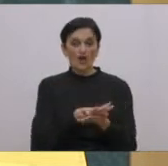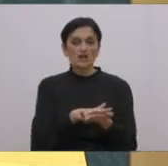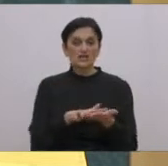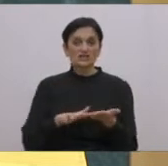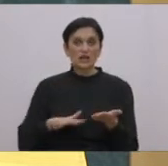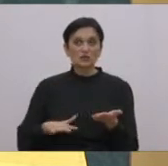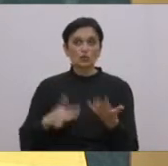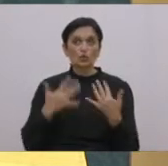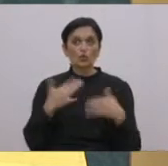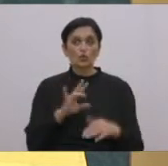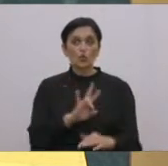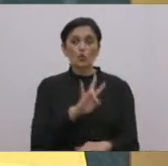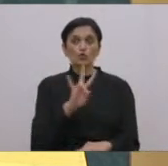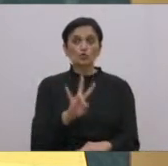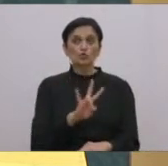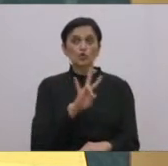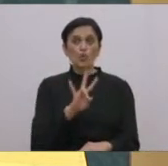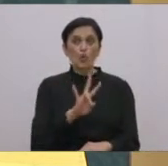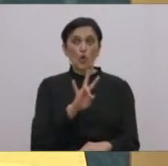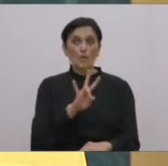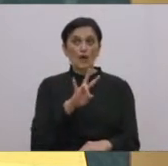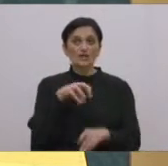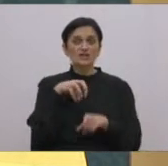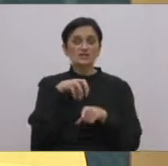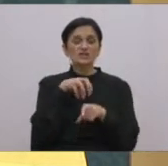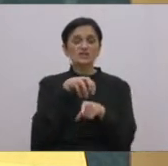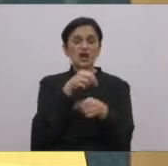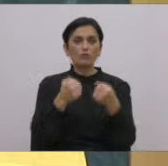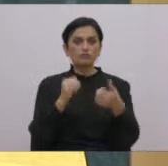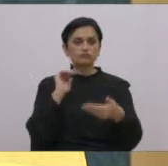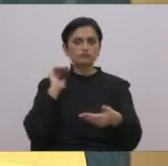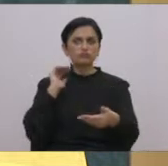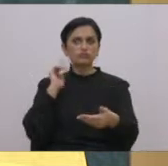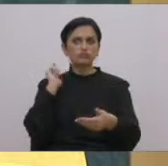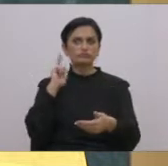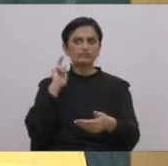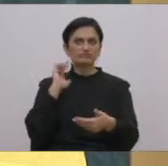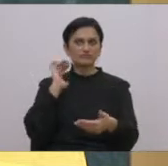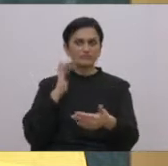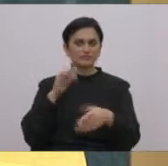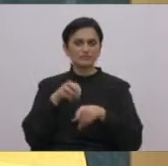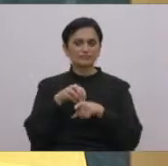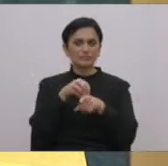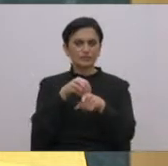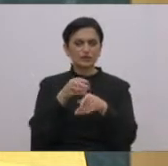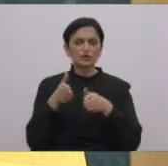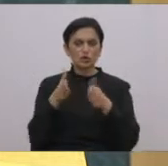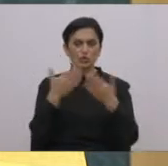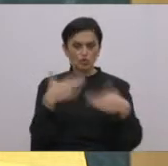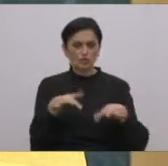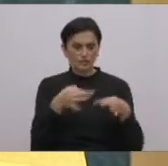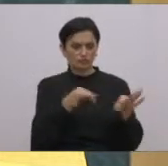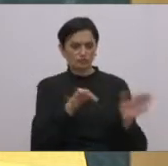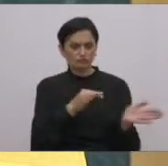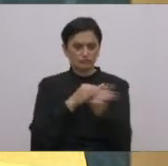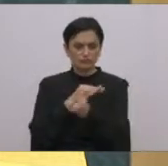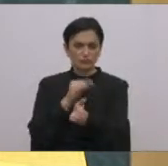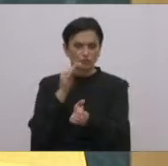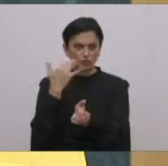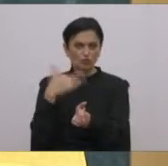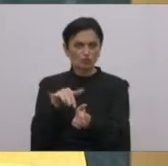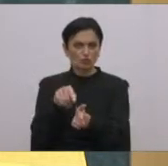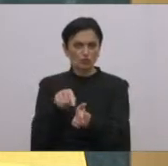და უკვე ნოემბერში მათ შორის სატვირთო ტრანსპორტისთვისაც იქნება მოხსნილი და შესაბამისად უკვე